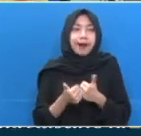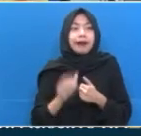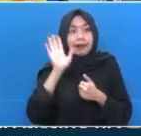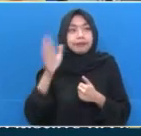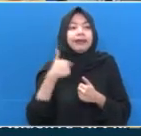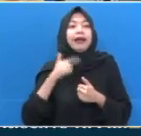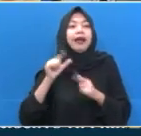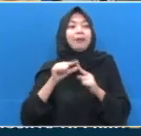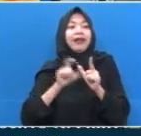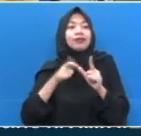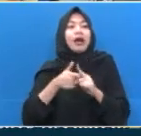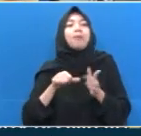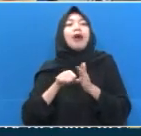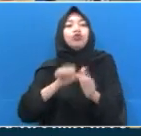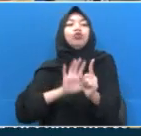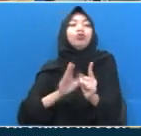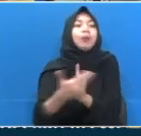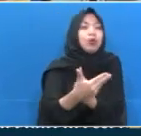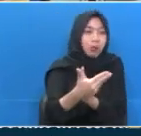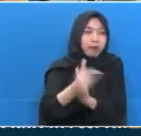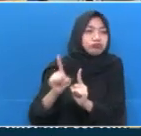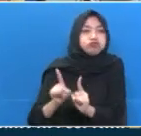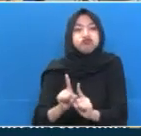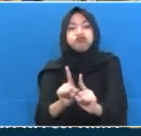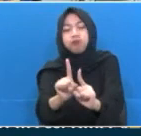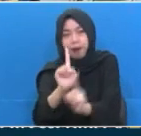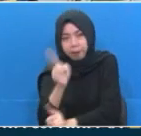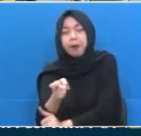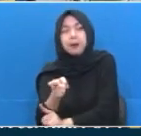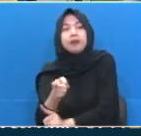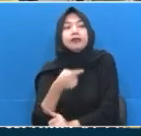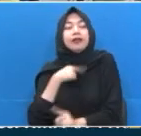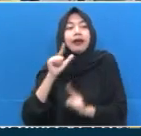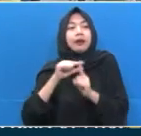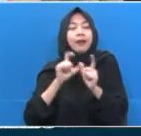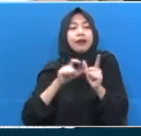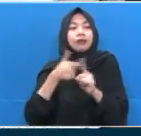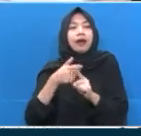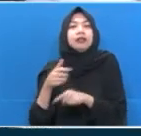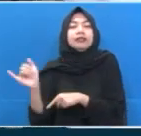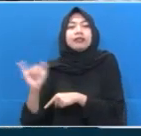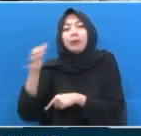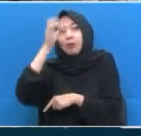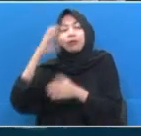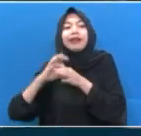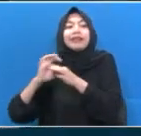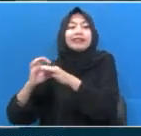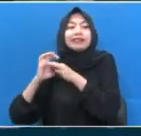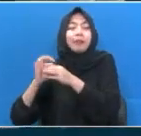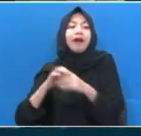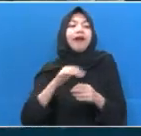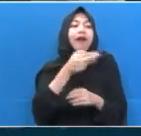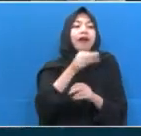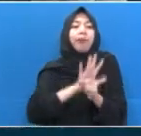perlindungan fisik yang secara khusus kepada Richard nanti bekerja sama tentu saja dengan Polri terkait dengan hal ini